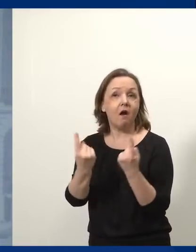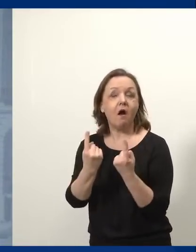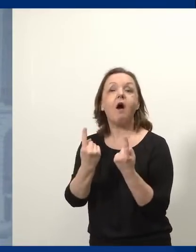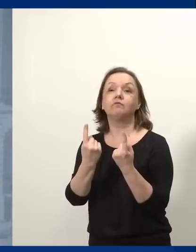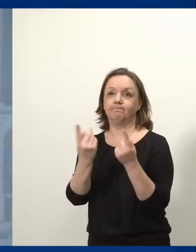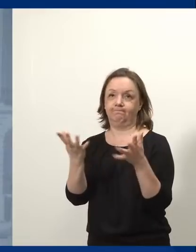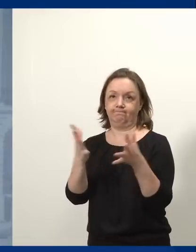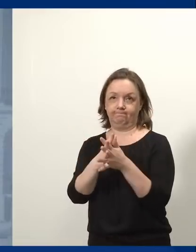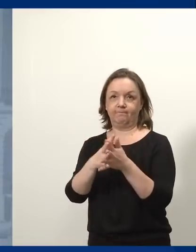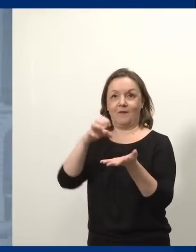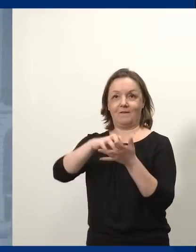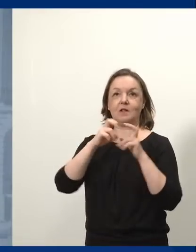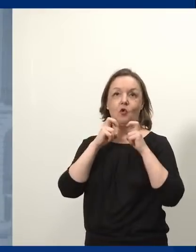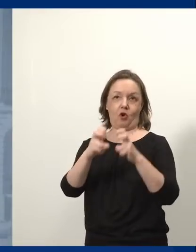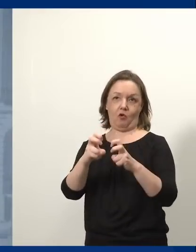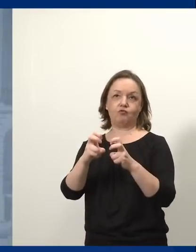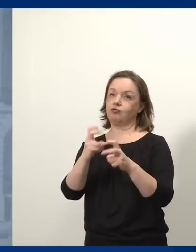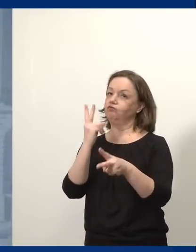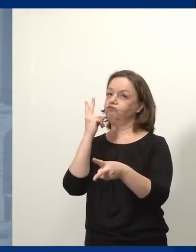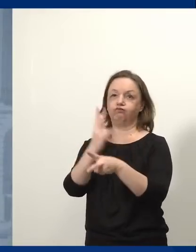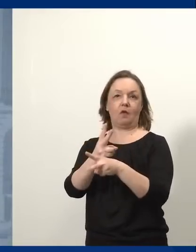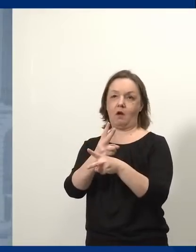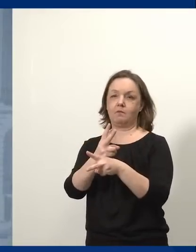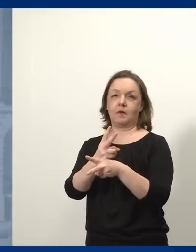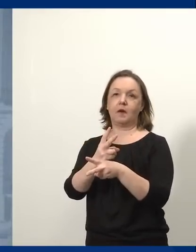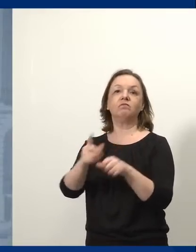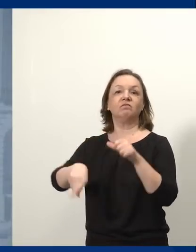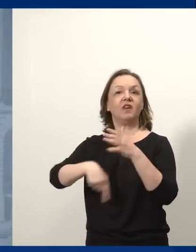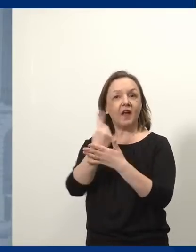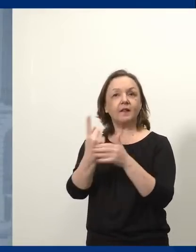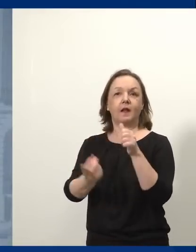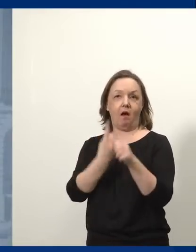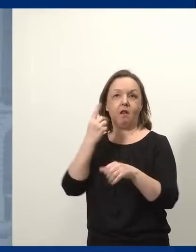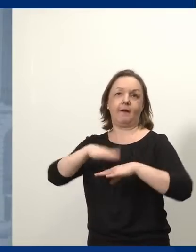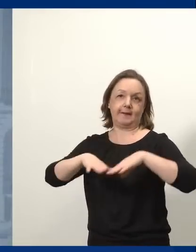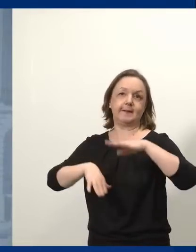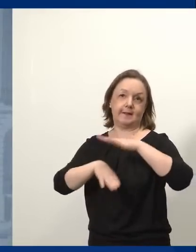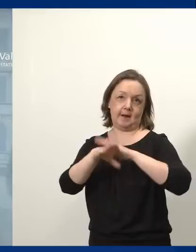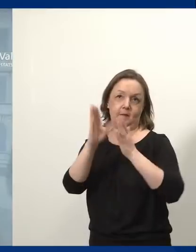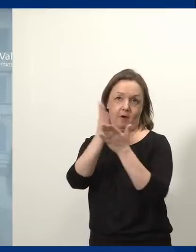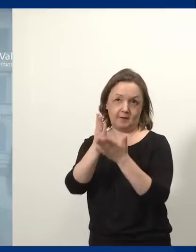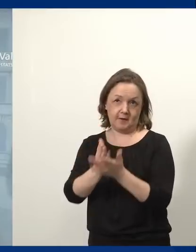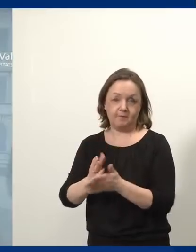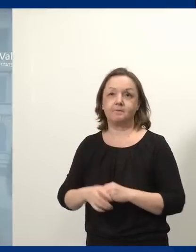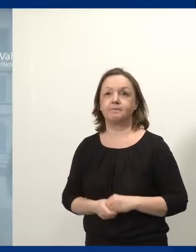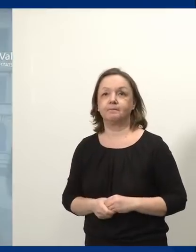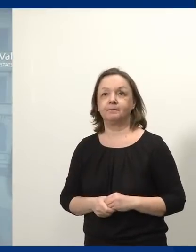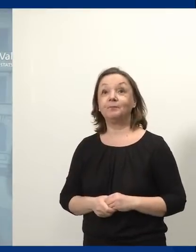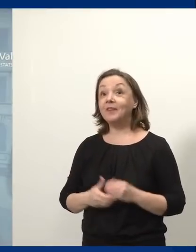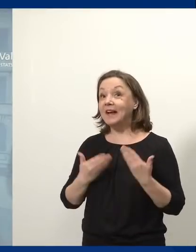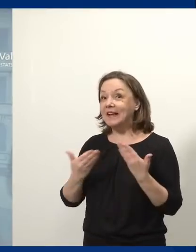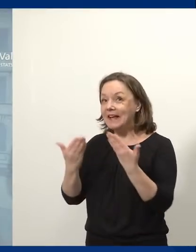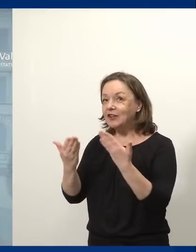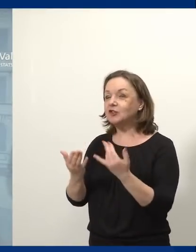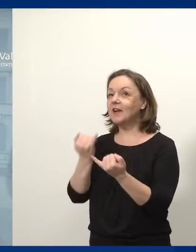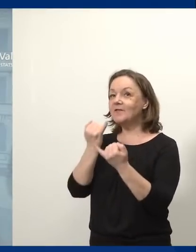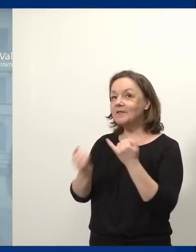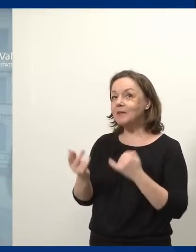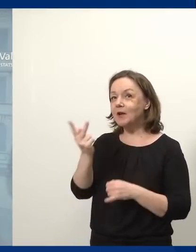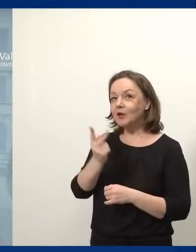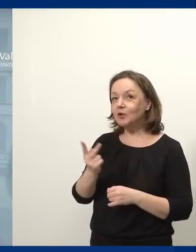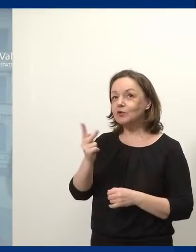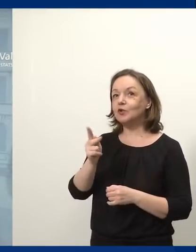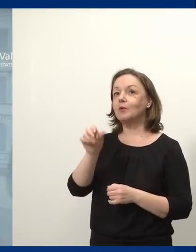niin valtioneuvosto olisi valmiudessa heti miten asiaa osaltansa käsittelee. Kiitos. Ja sitten vielä viimeinen kysymys.